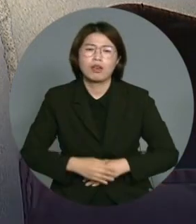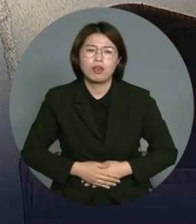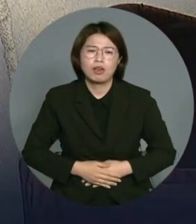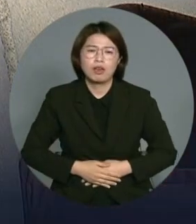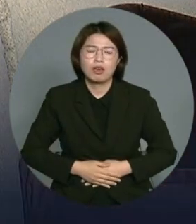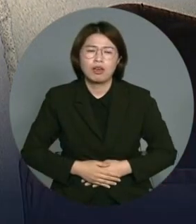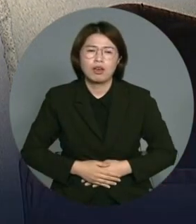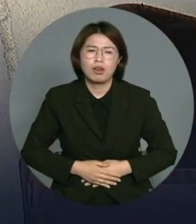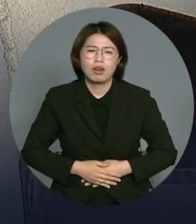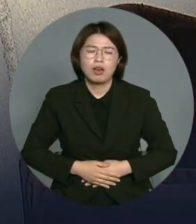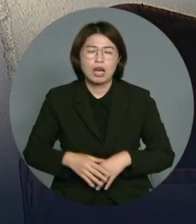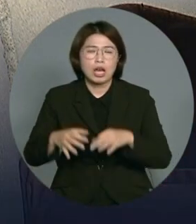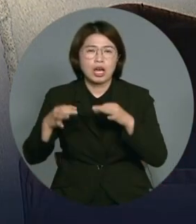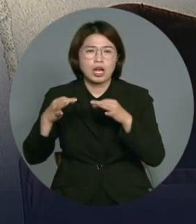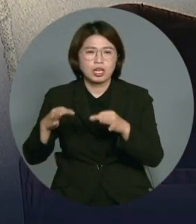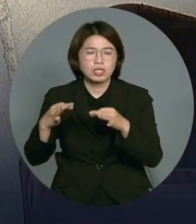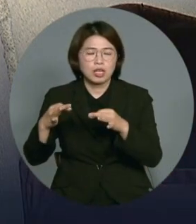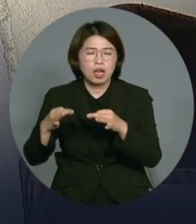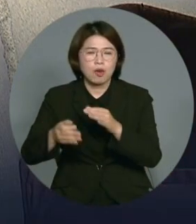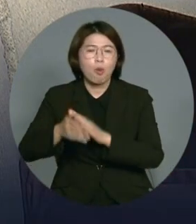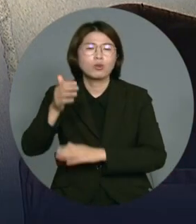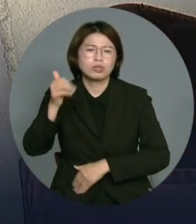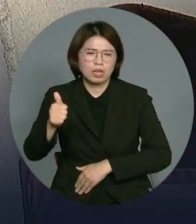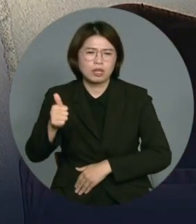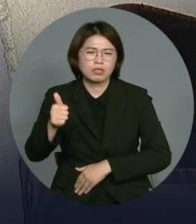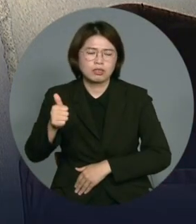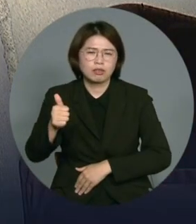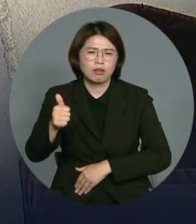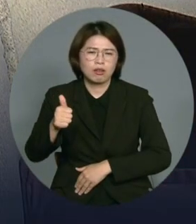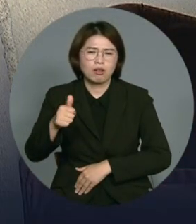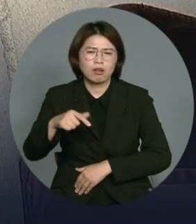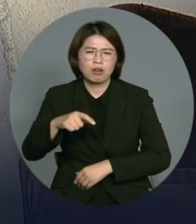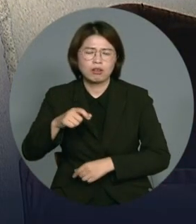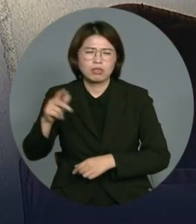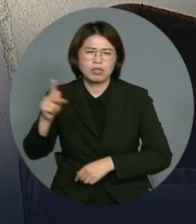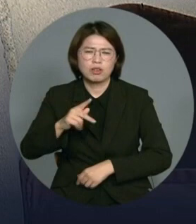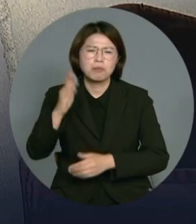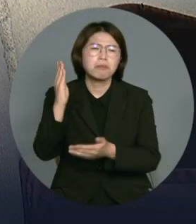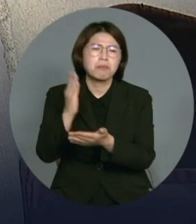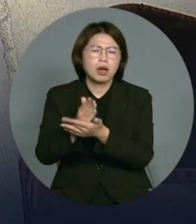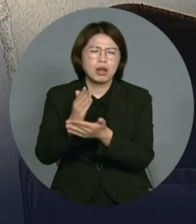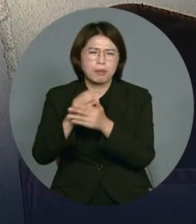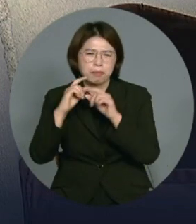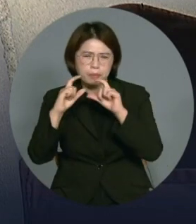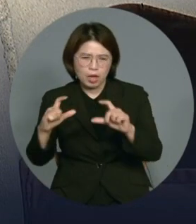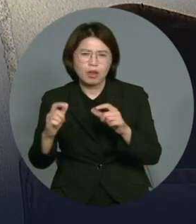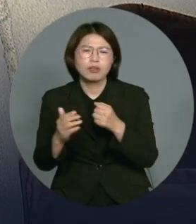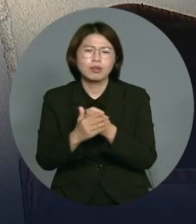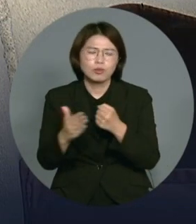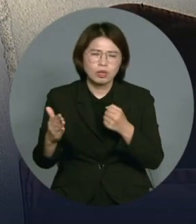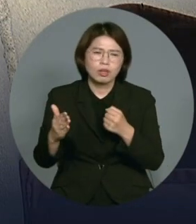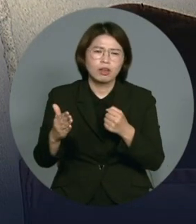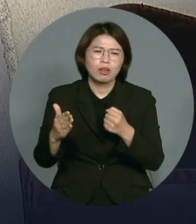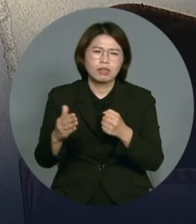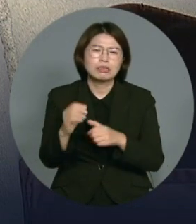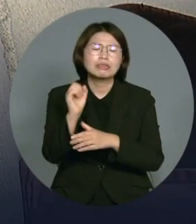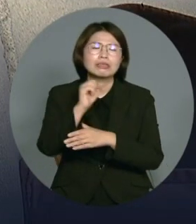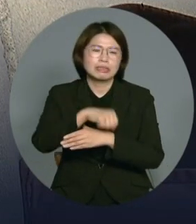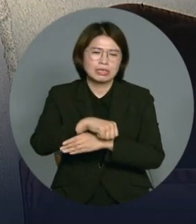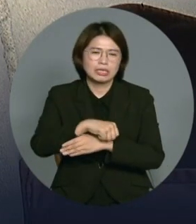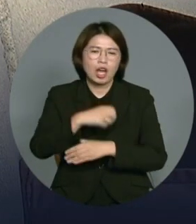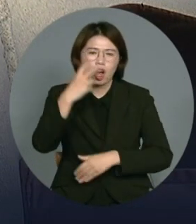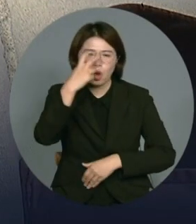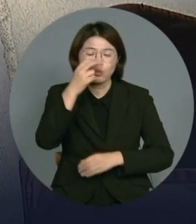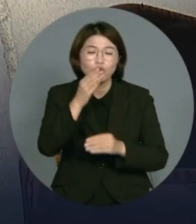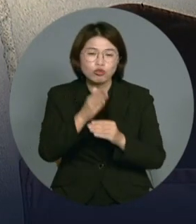금융지주사, 본사에서 아예 취급을 하지 말라는 지침이 내부적으로 돌아온 것 같아요. 그러다 보니까 1선에서는 승인 내지는